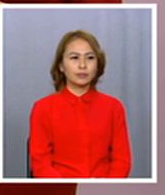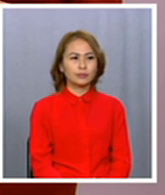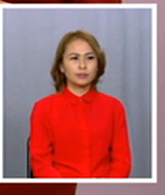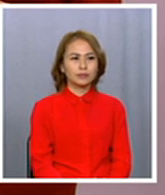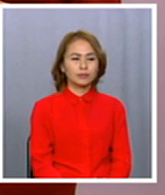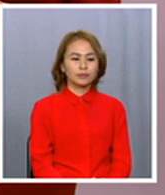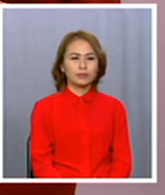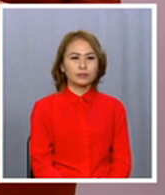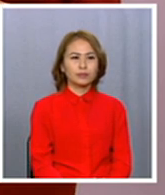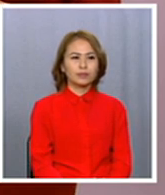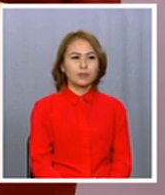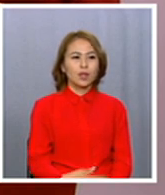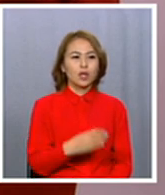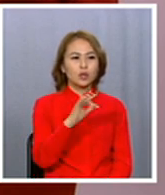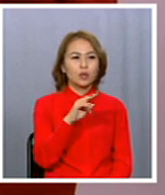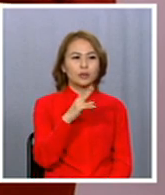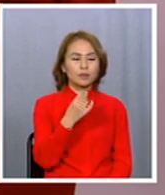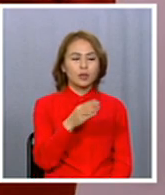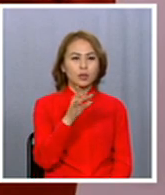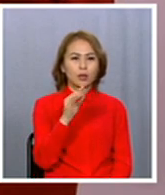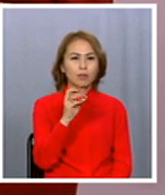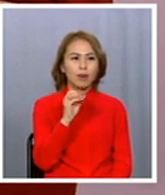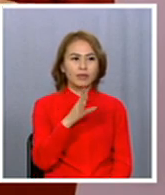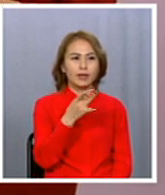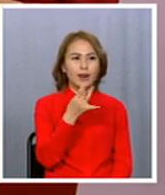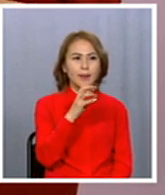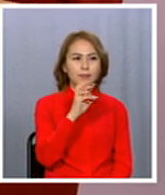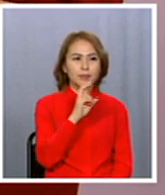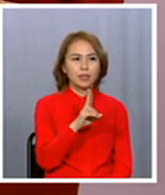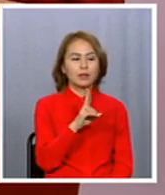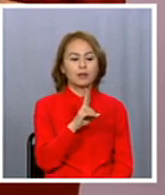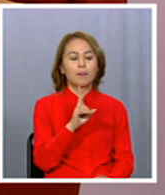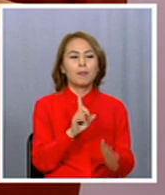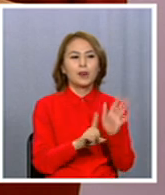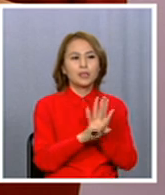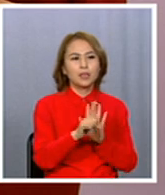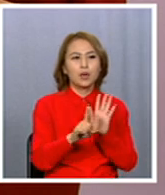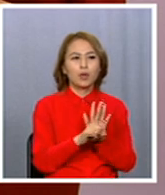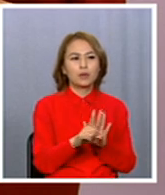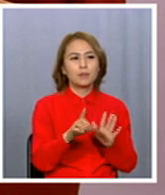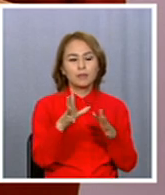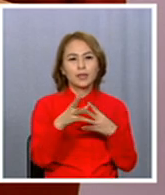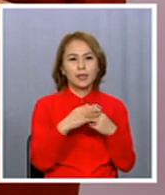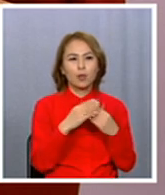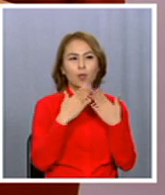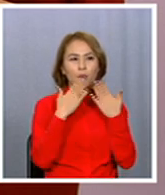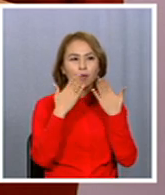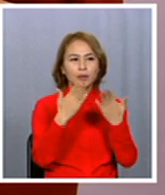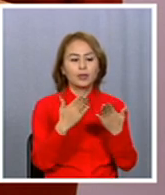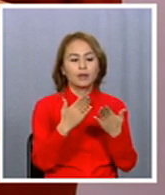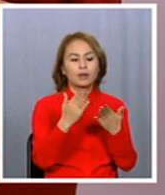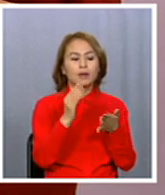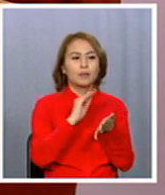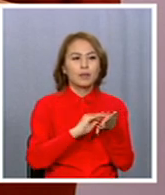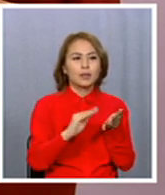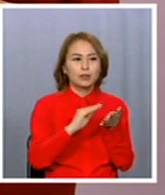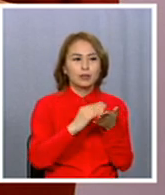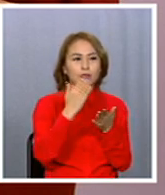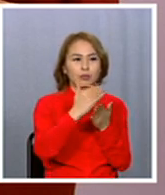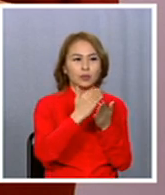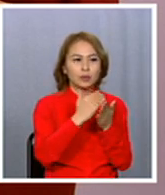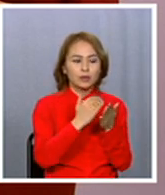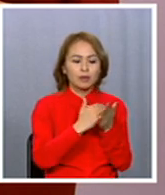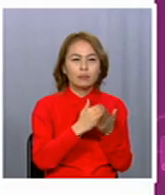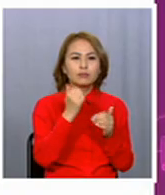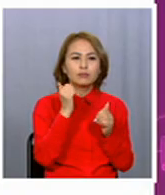кезекте Жолдасбай Тұрлыбаевтың «Райымбек бастауы» мәтінін бірге оқиық. Мәтінді бөлімдерге бөліп, әр бөлімге